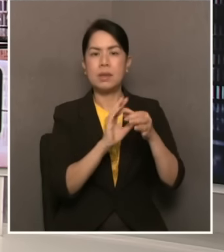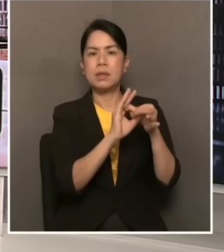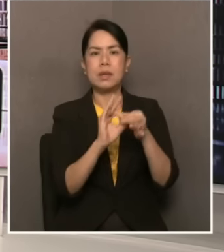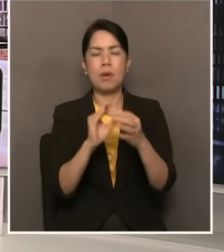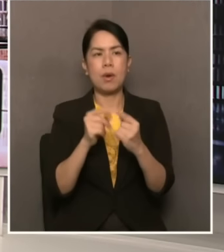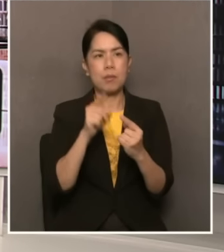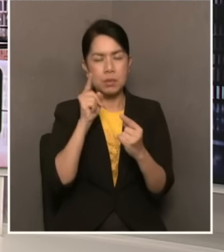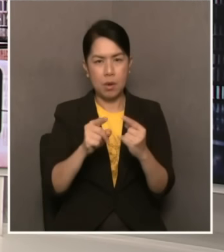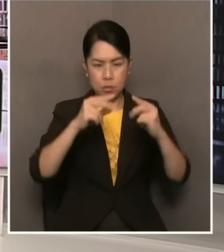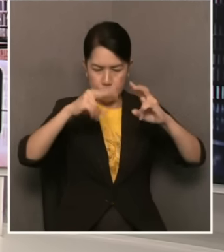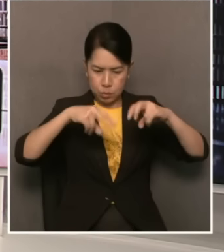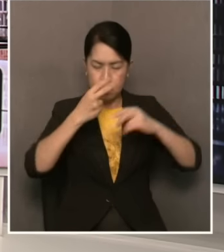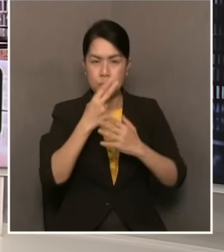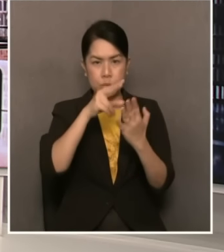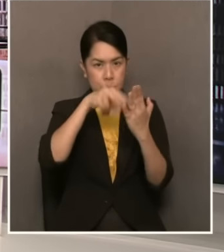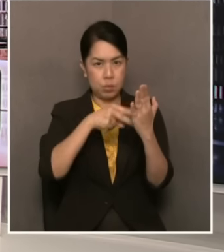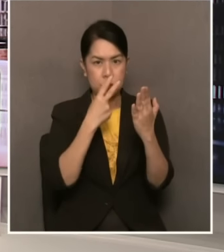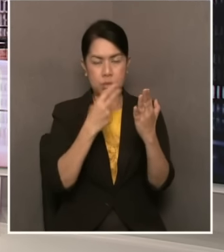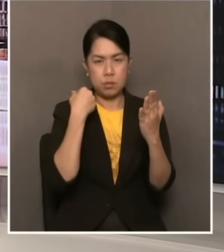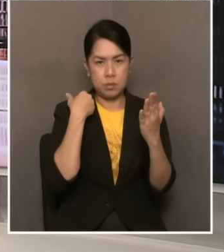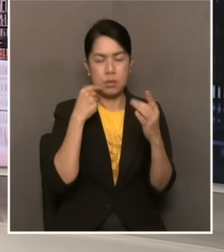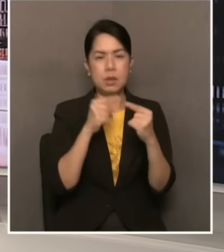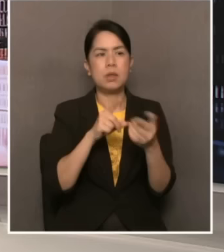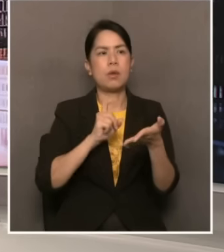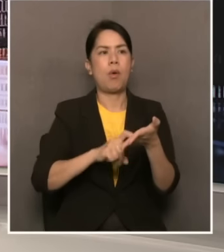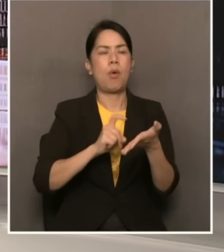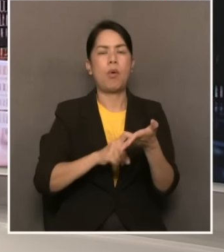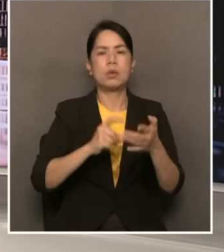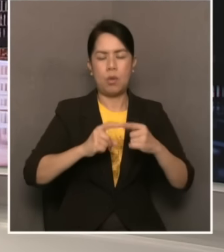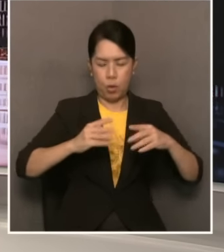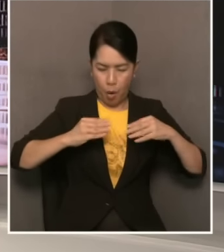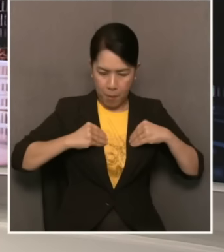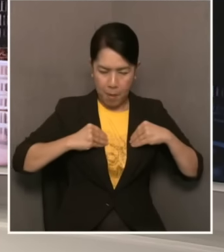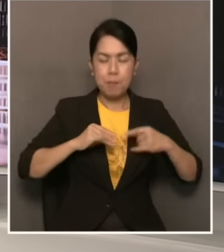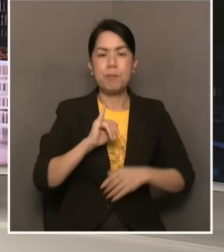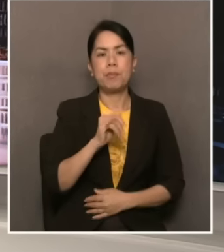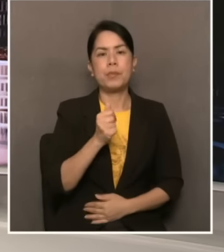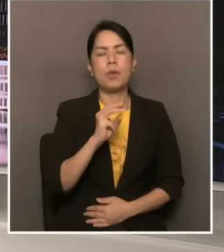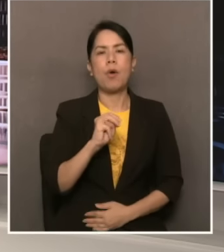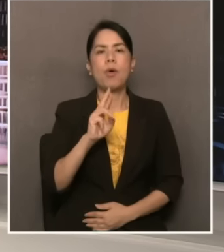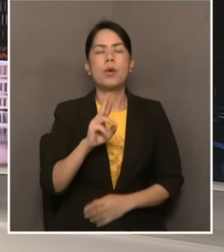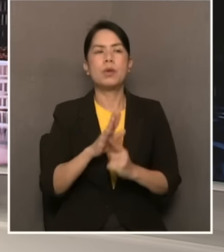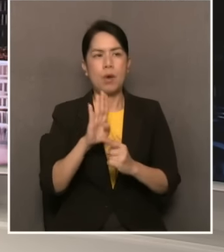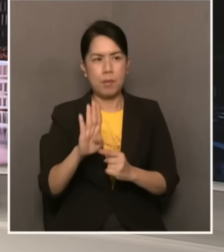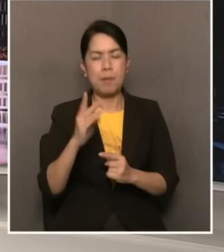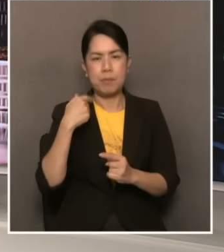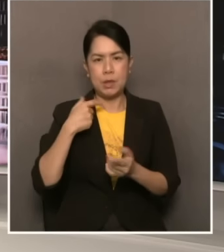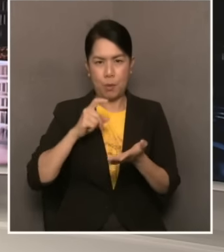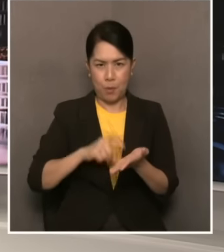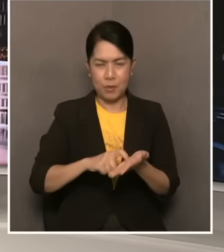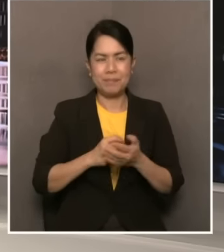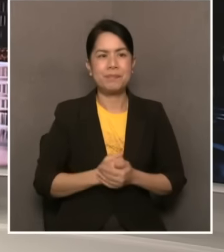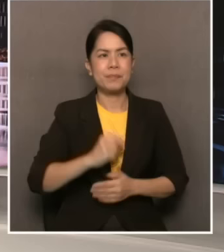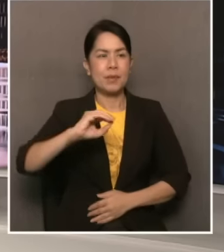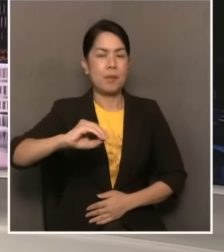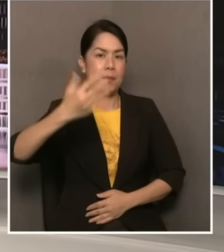อานรายลเอีดข้อกำหดความเป็สวตวต่างๆนะคะกดคลิกยอมรับข้อกำหดรายเงินไข และกฝุมยอมรับค่ก็จะขึนหน